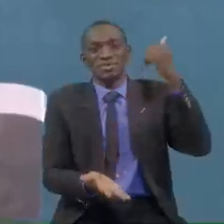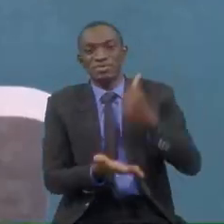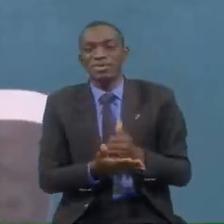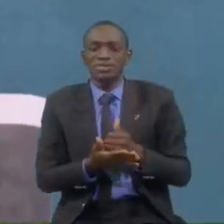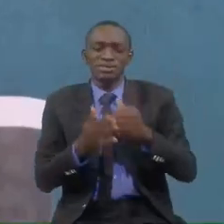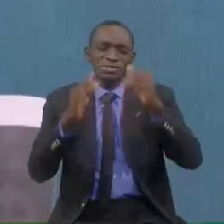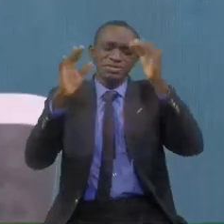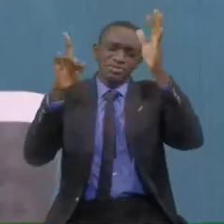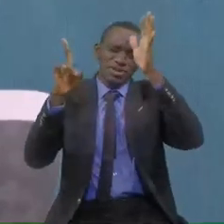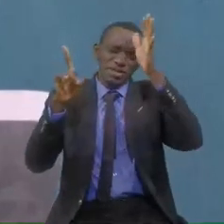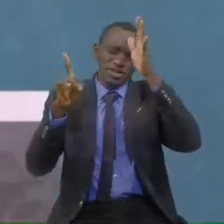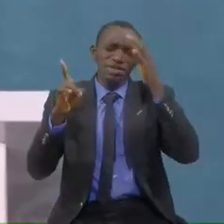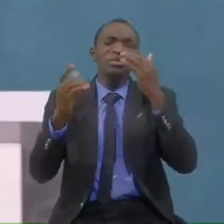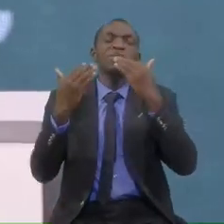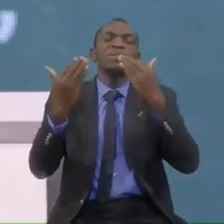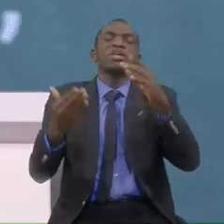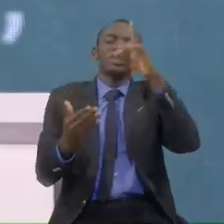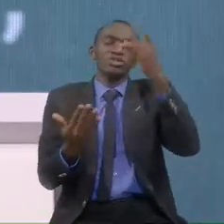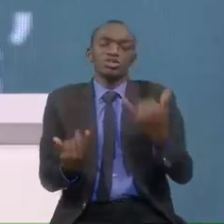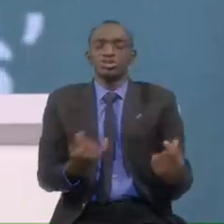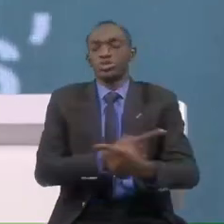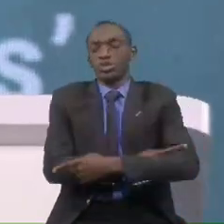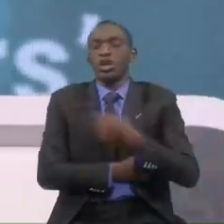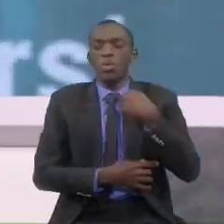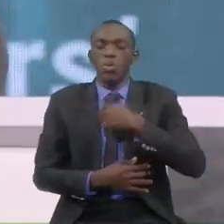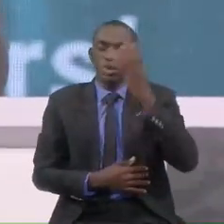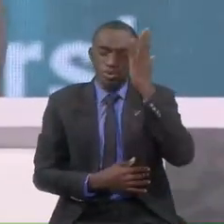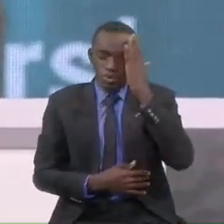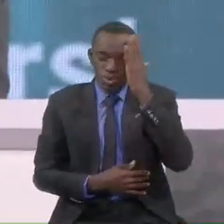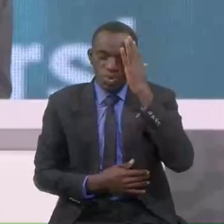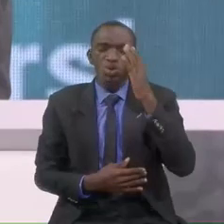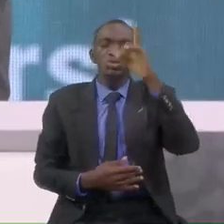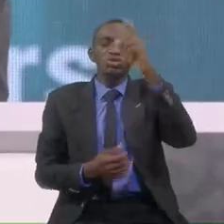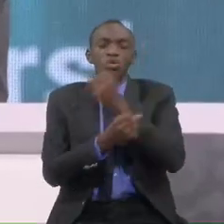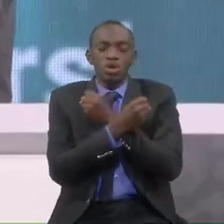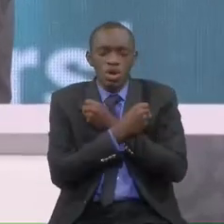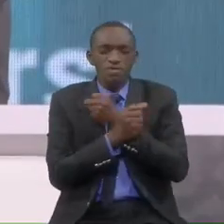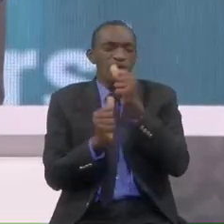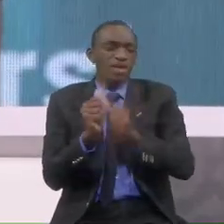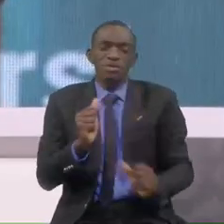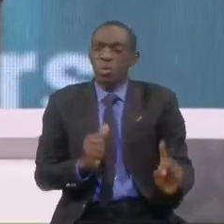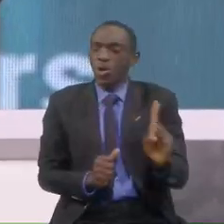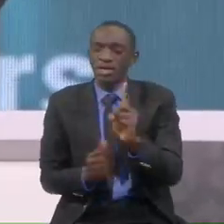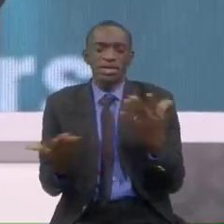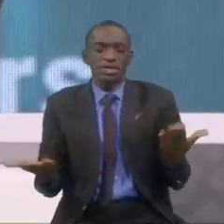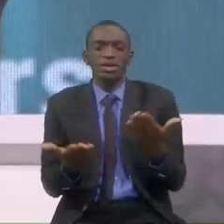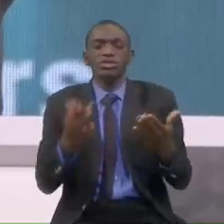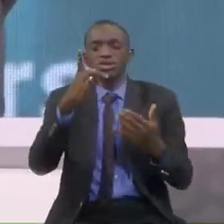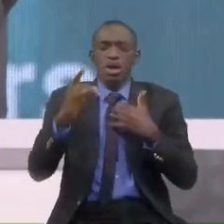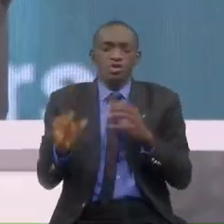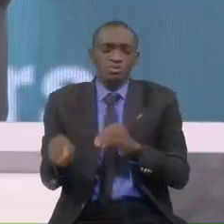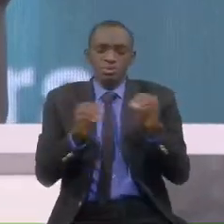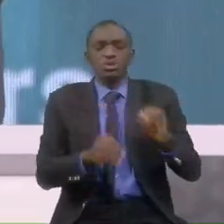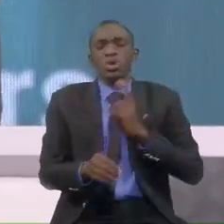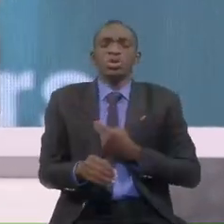Père, nous te remercions ce jour. Nous savons que tu aimes tout le monde ici. Tu nous